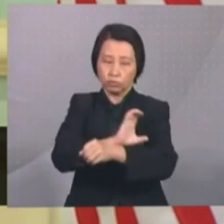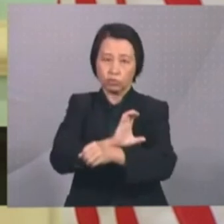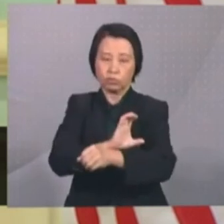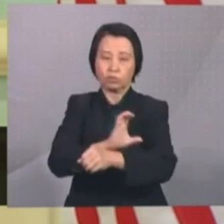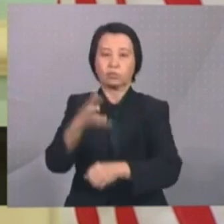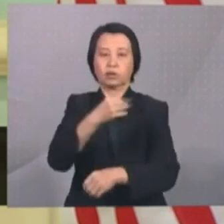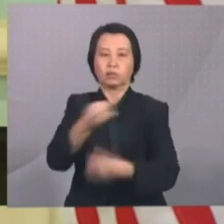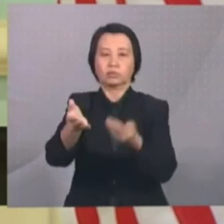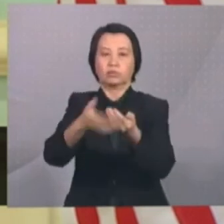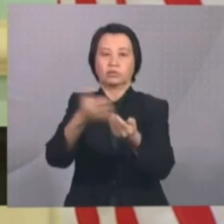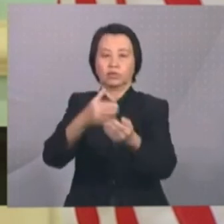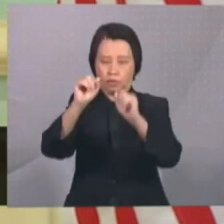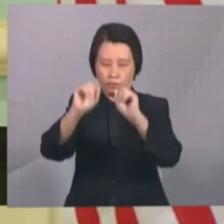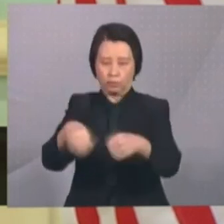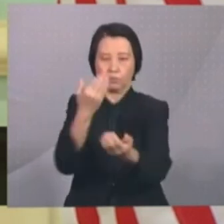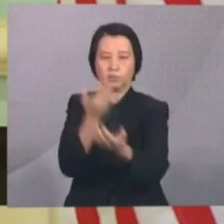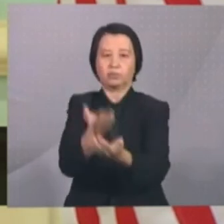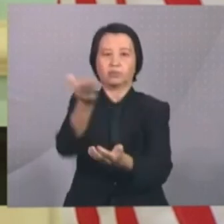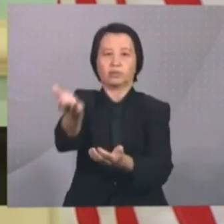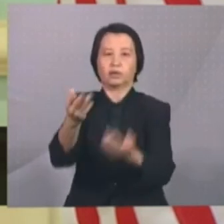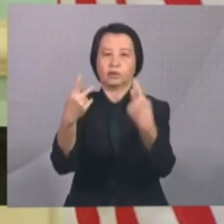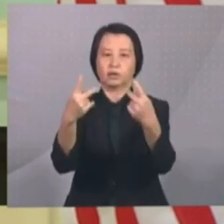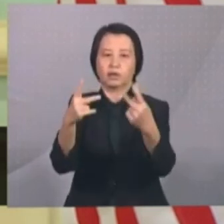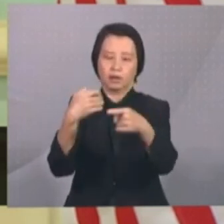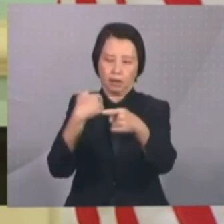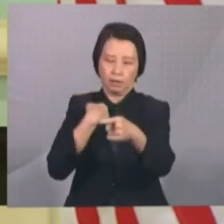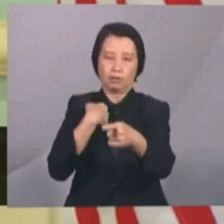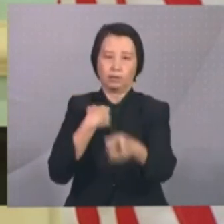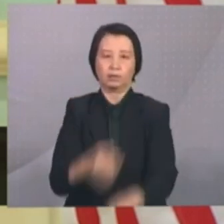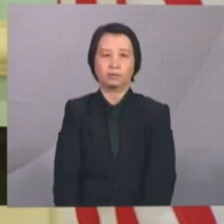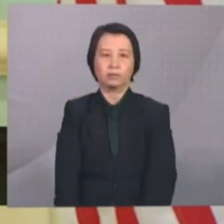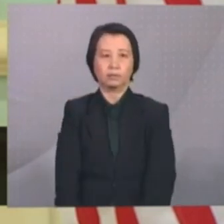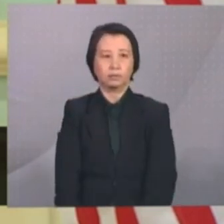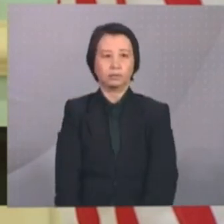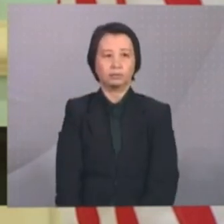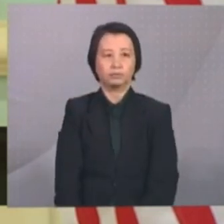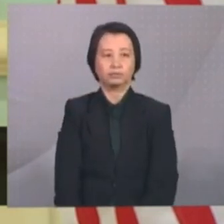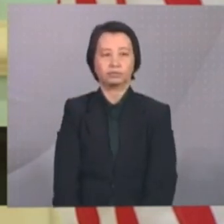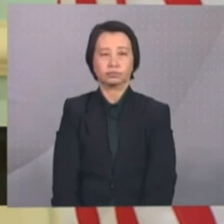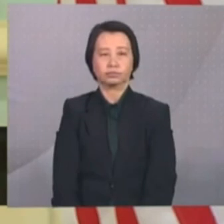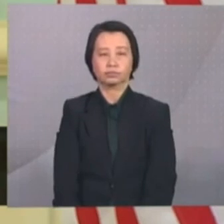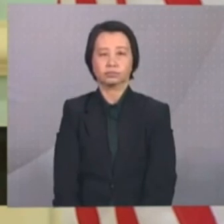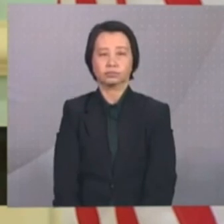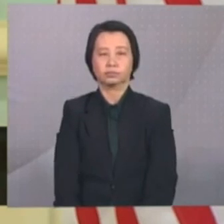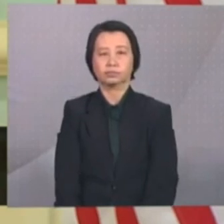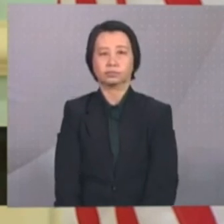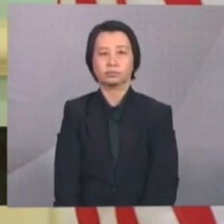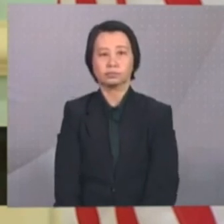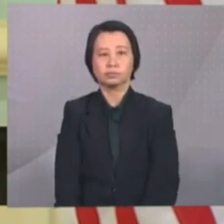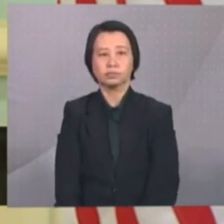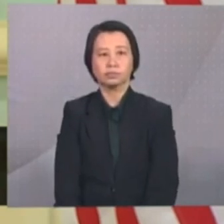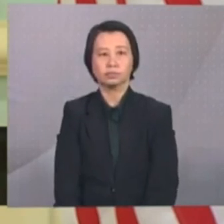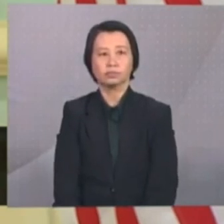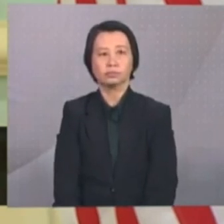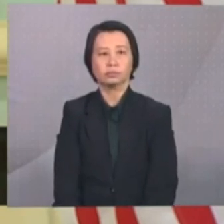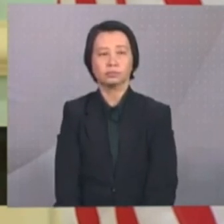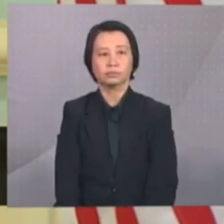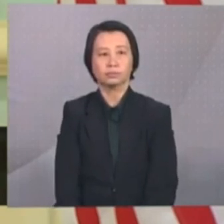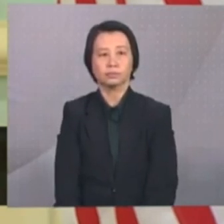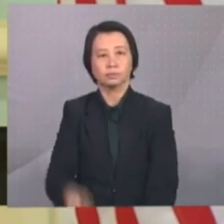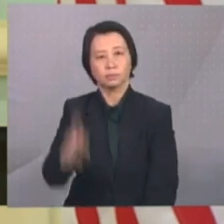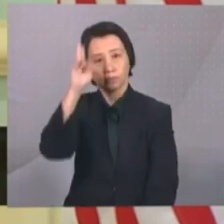dan mudah diperoleh hai hai Hai oleh itu Hai